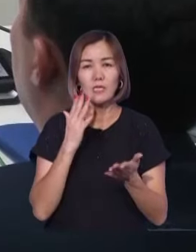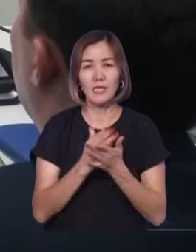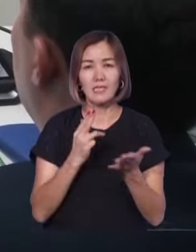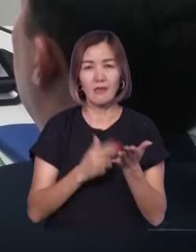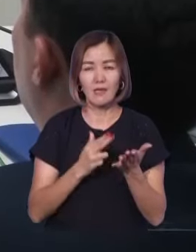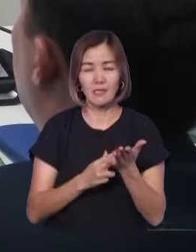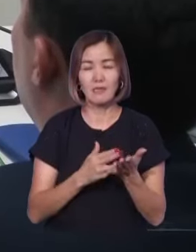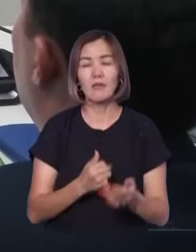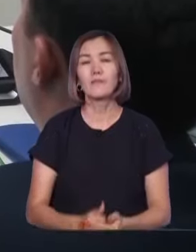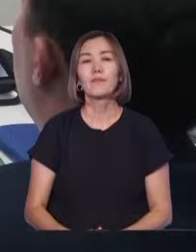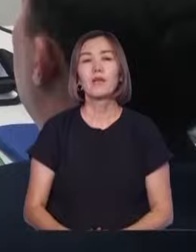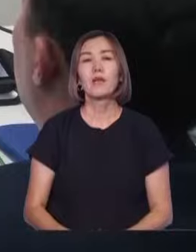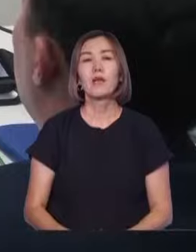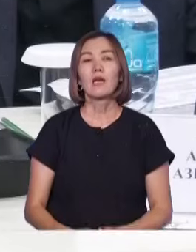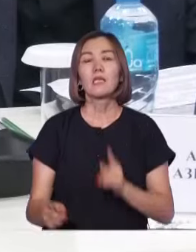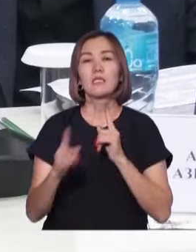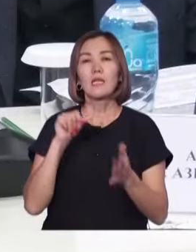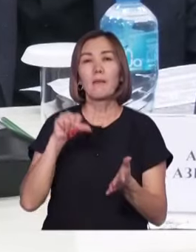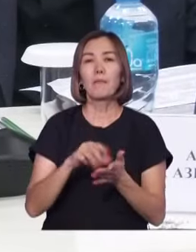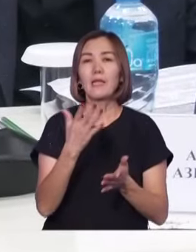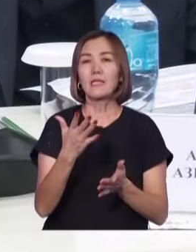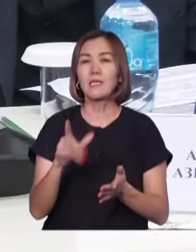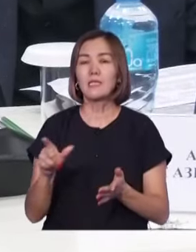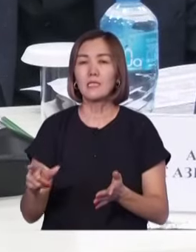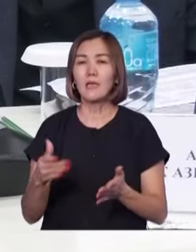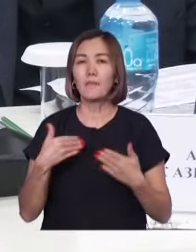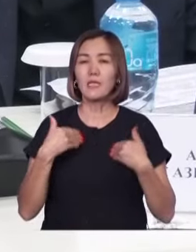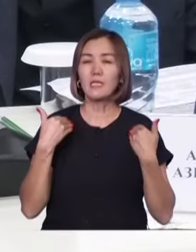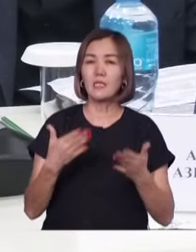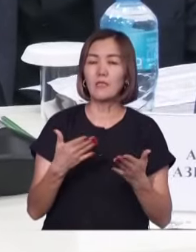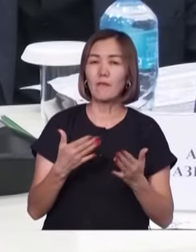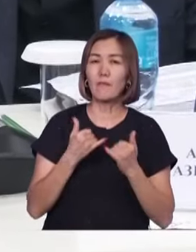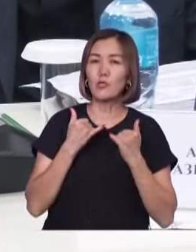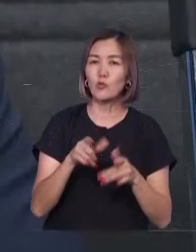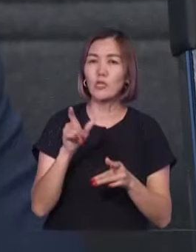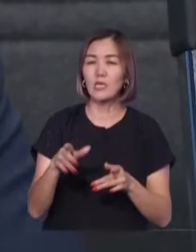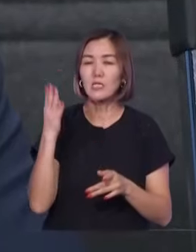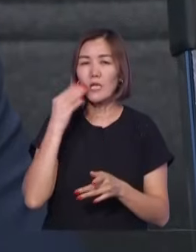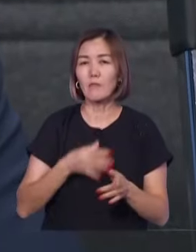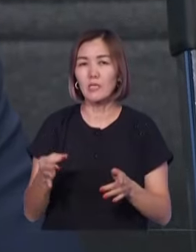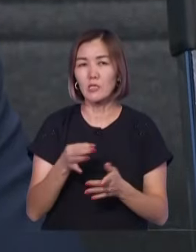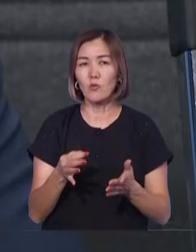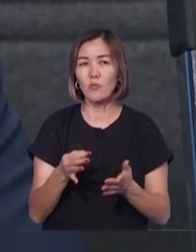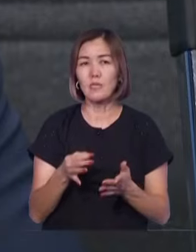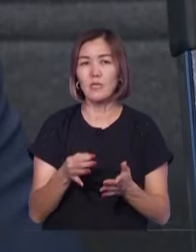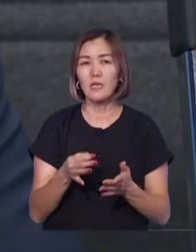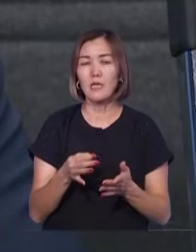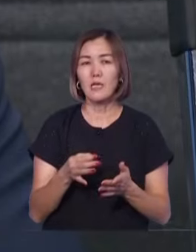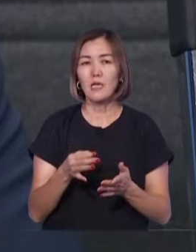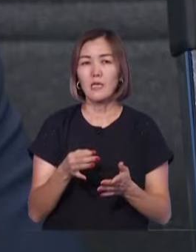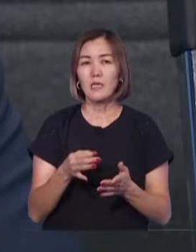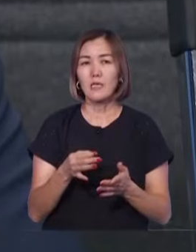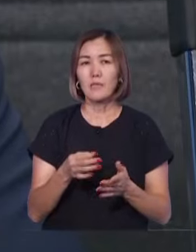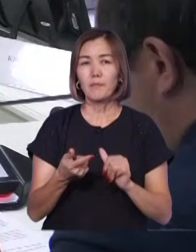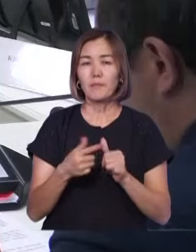ходе заседания были представлены имена пяти кандидатов претендующих на звание почётных граждан Алматинской области также стало известно о